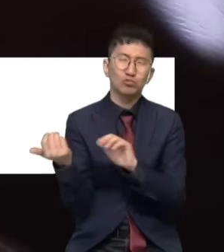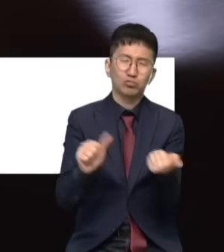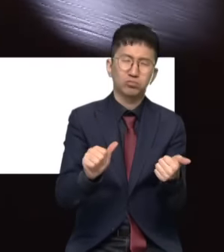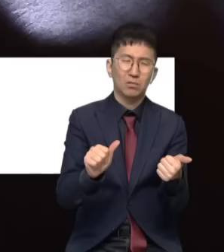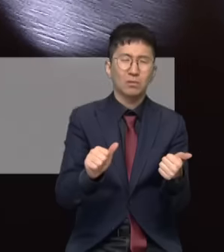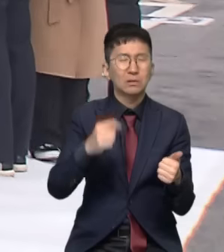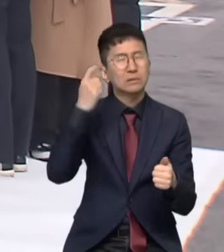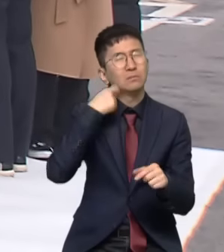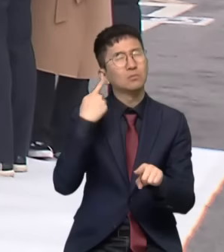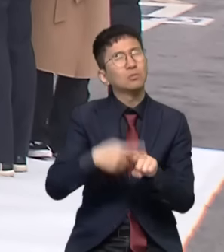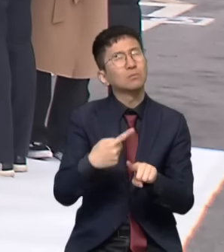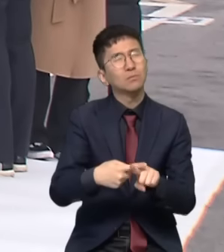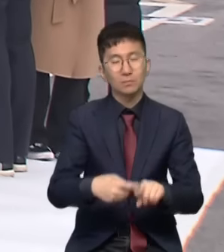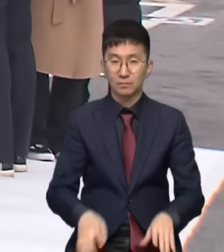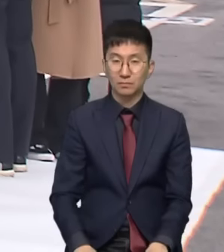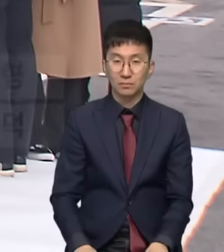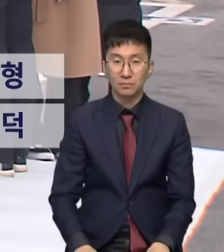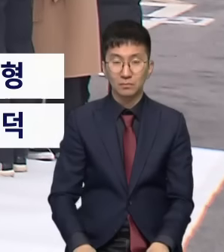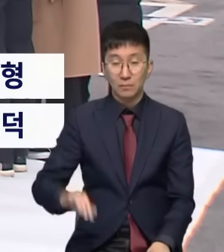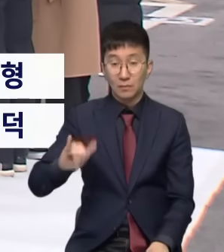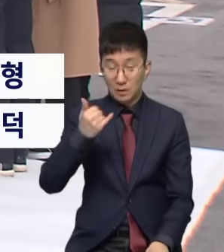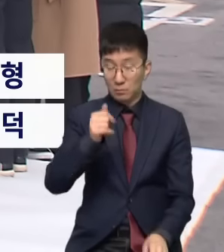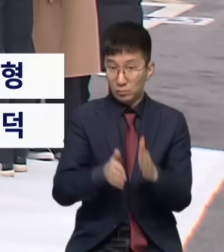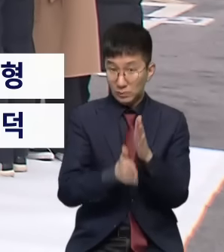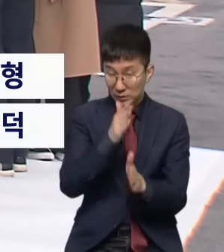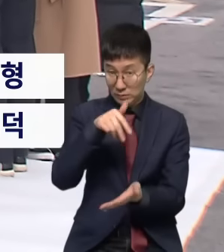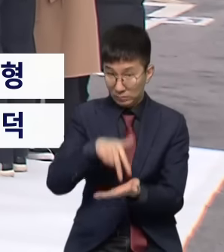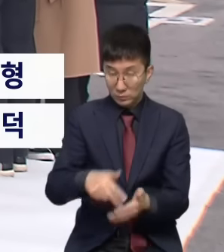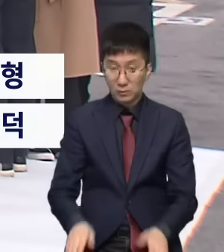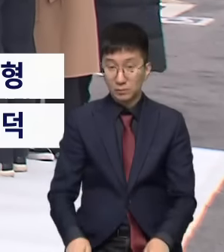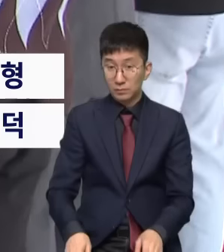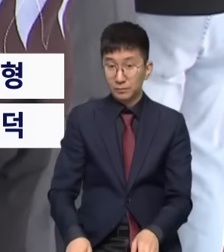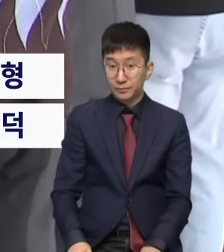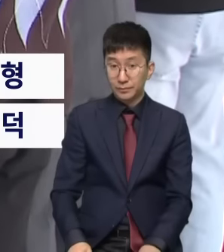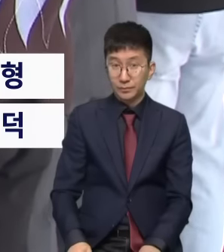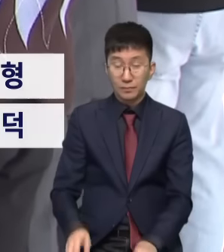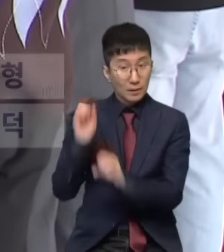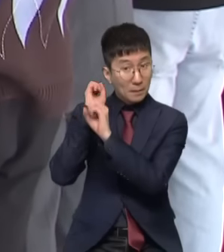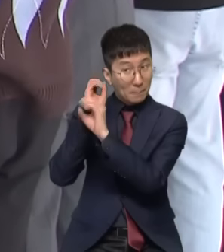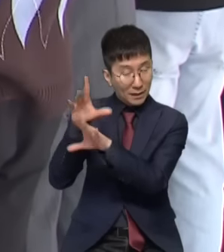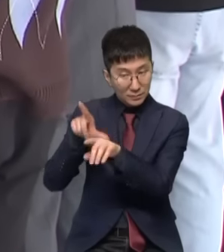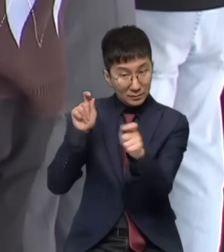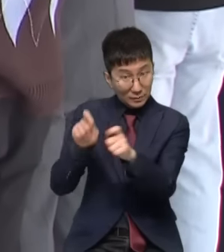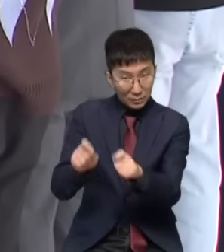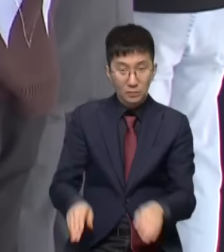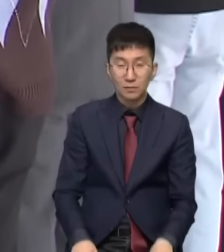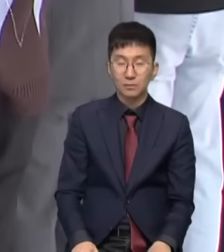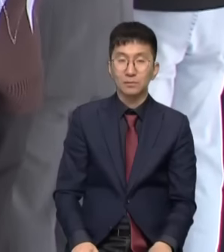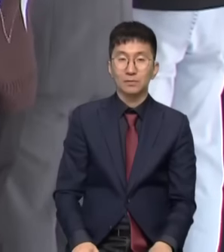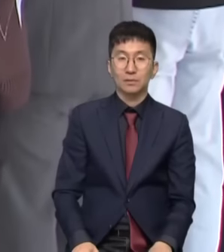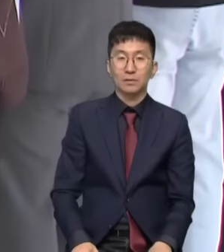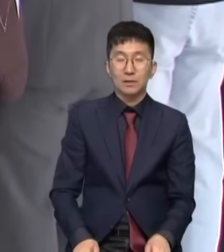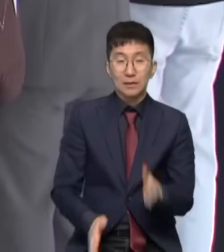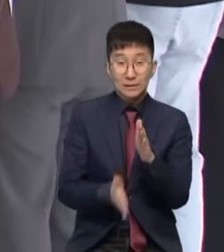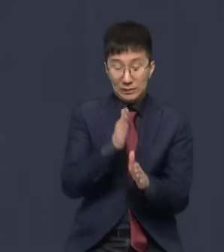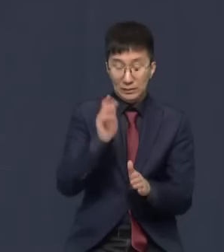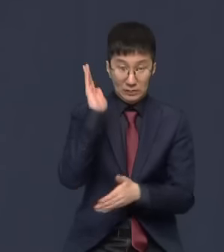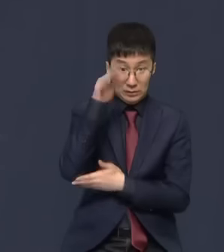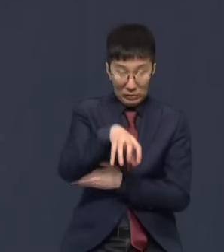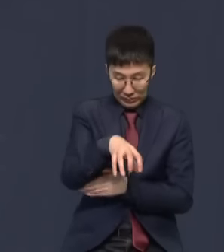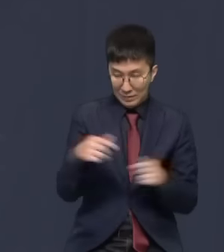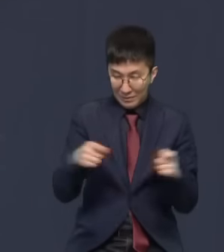몰고가고 있다고 김포 시청은 내일 오전 고인의 발인에 맞춰 시청 앞에서 추모 노제를 열 예정입니다